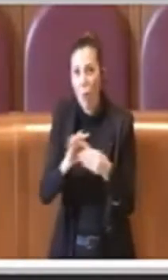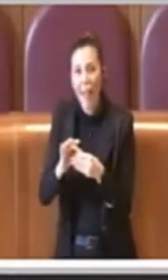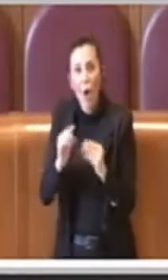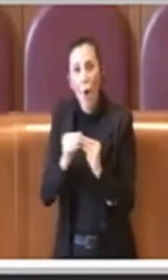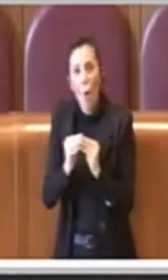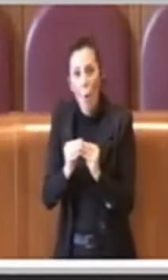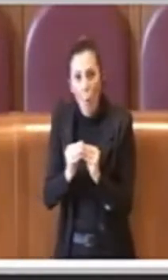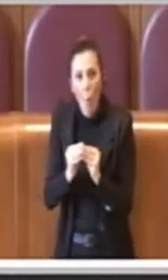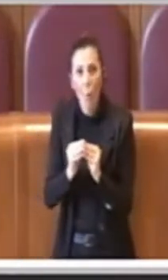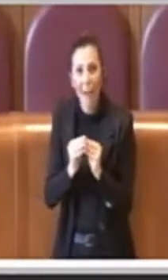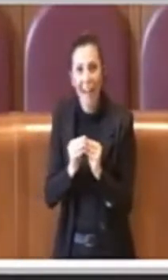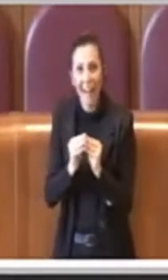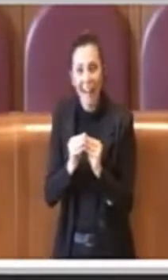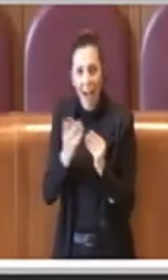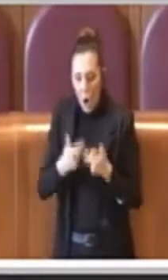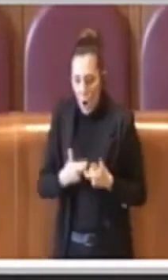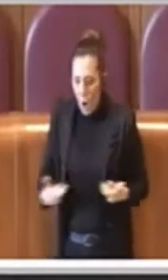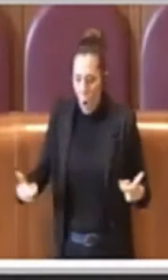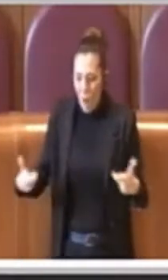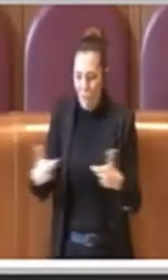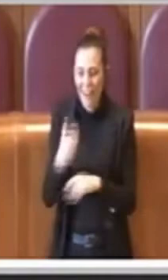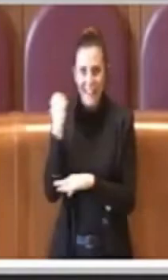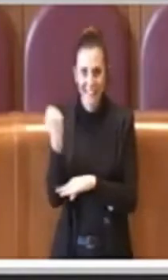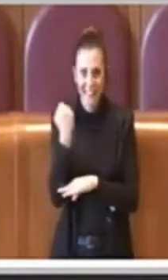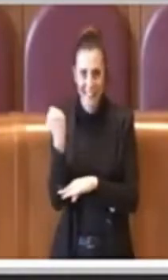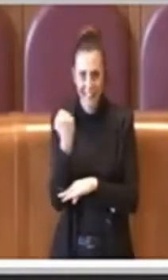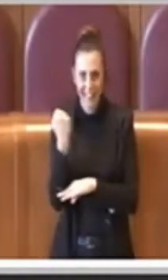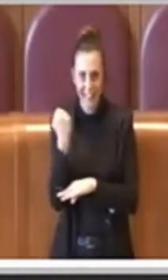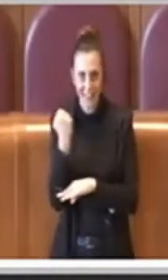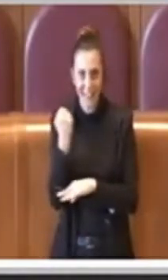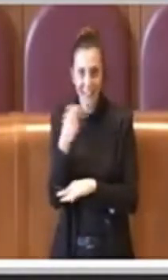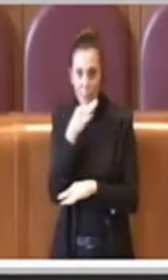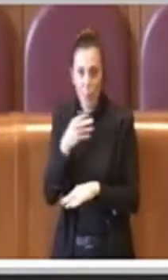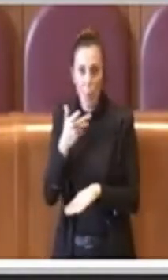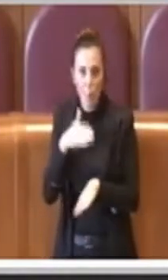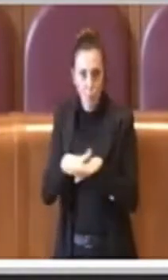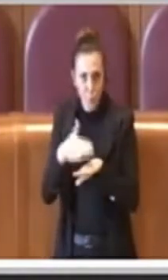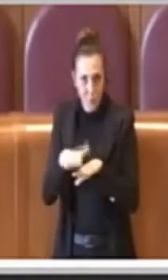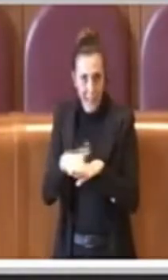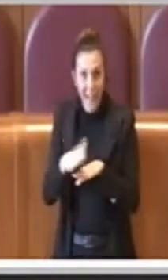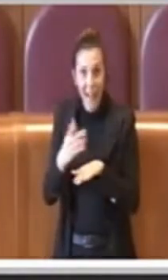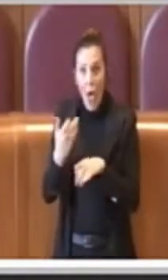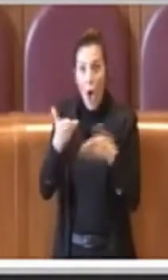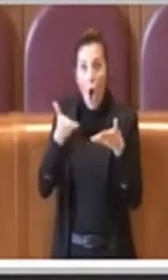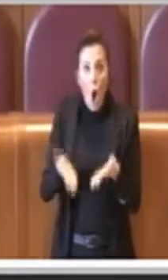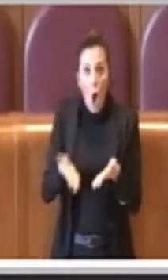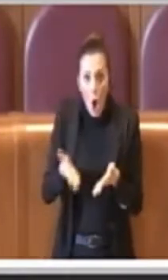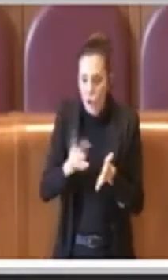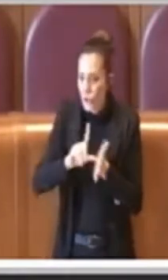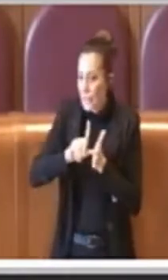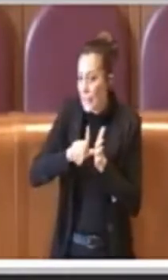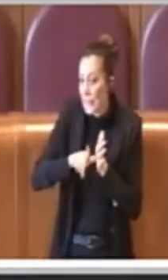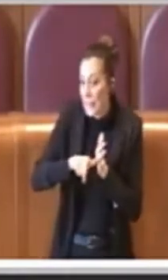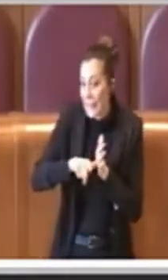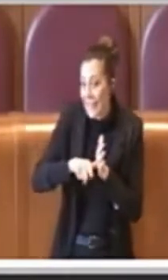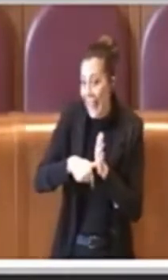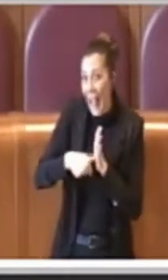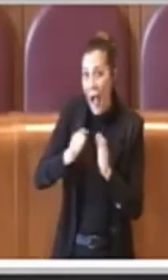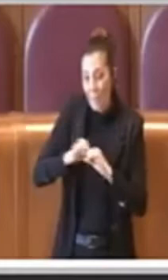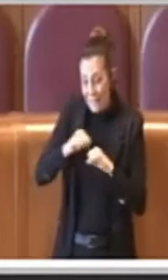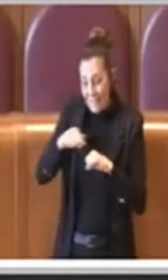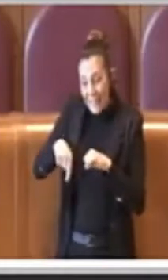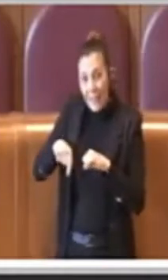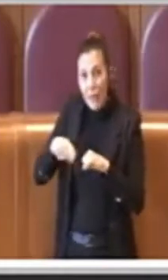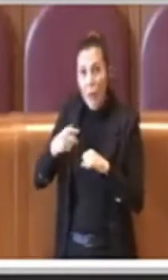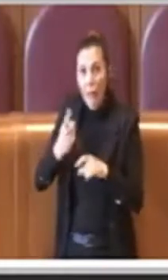servizi. Però nel testo, così come ad oggi, non vengono definiti dei tempi in cui l'amministrazione si deve esprimere.